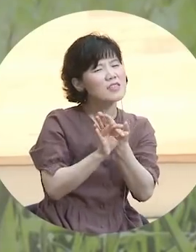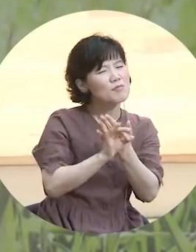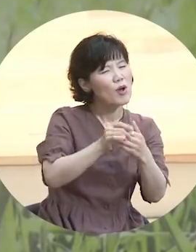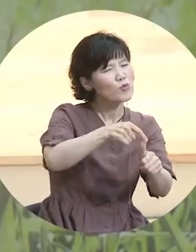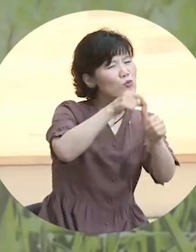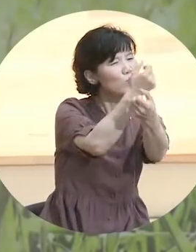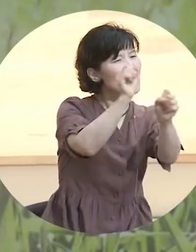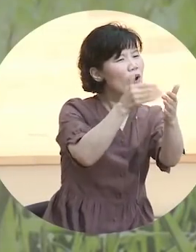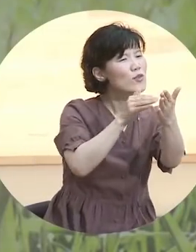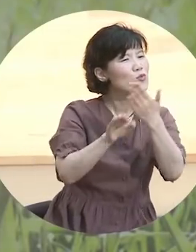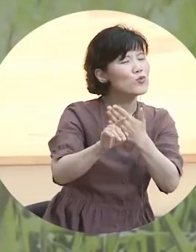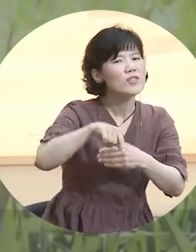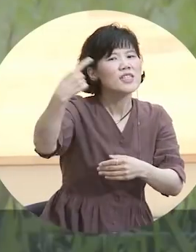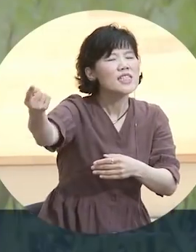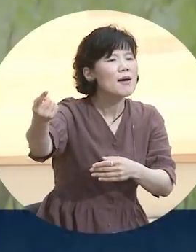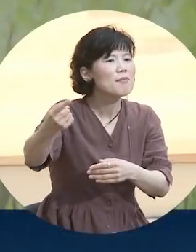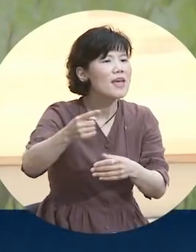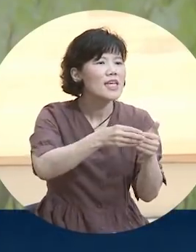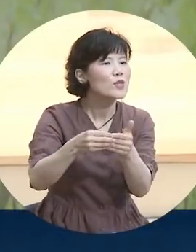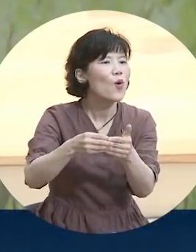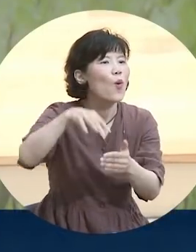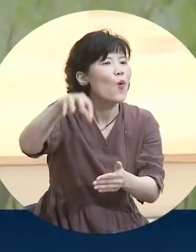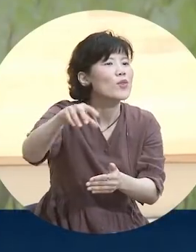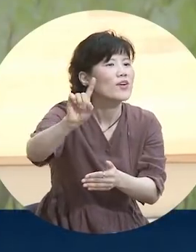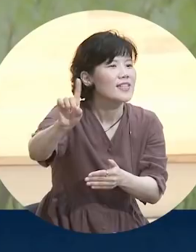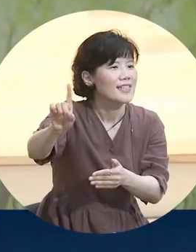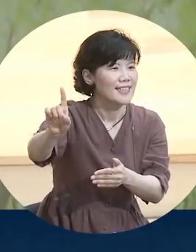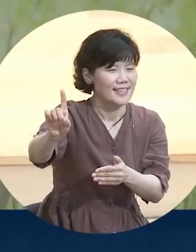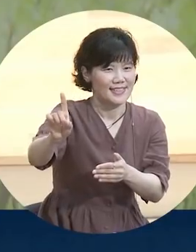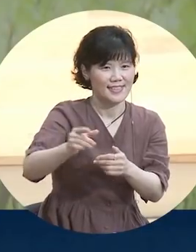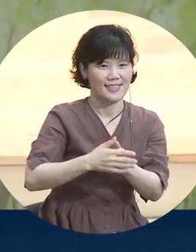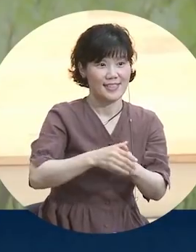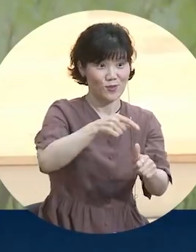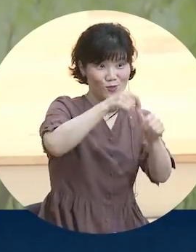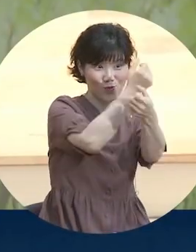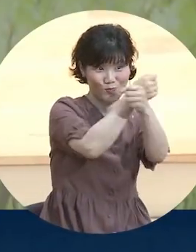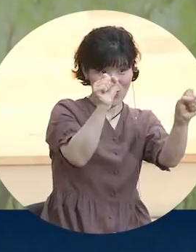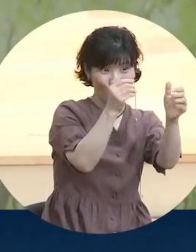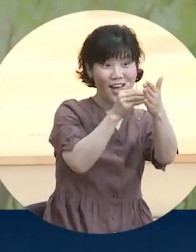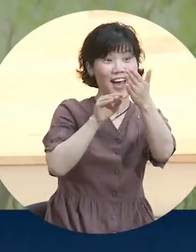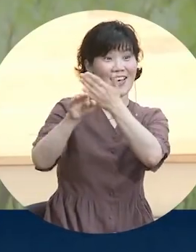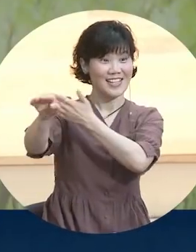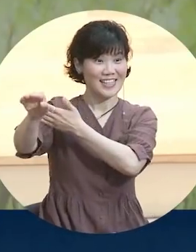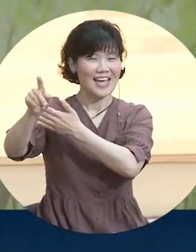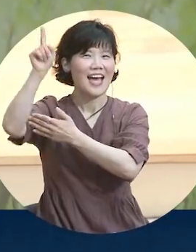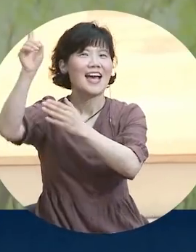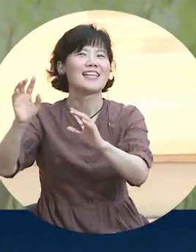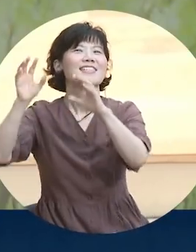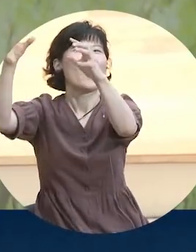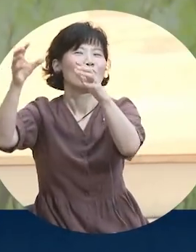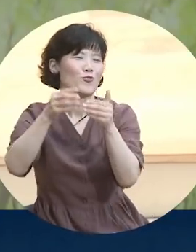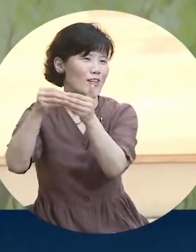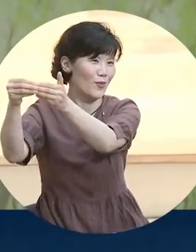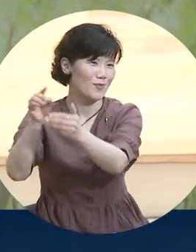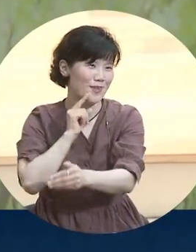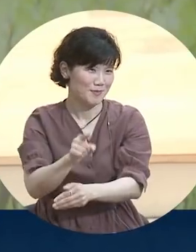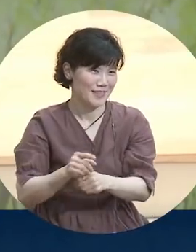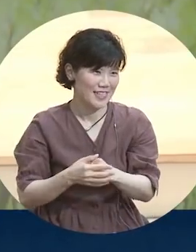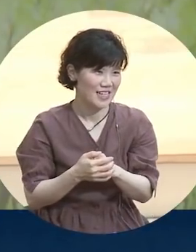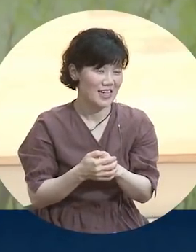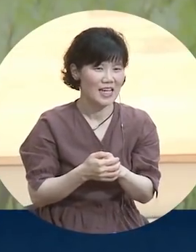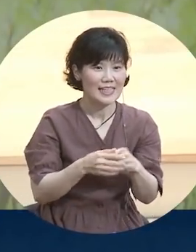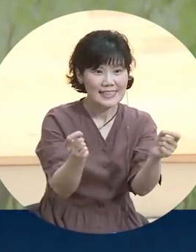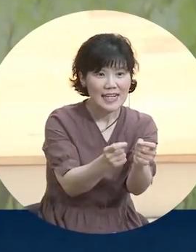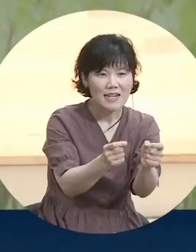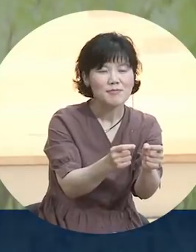구속하여 어디로 인도하는가? 어디로 인도하시는가? 따라하십시다. 구속하여 천국으로 인도하신다.